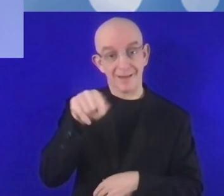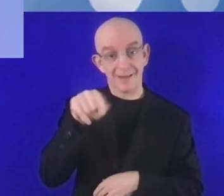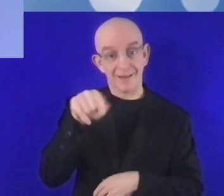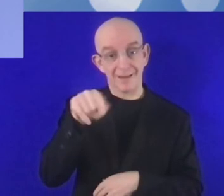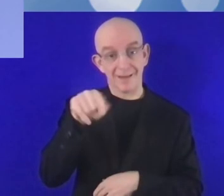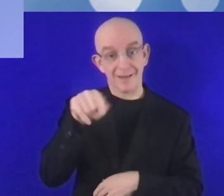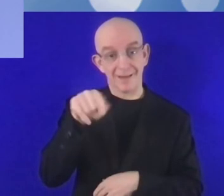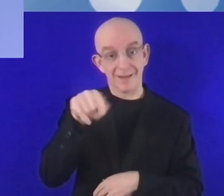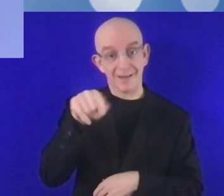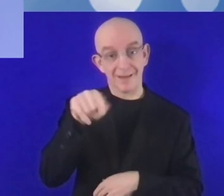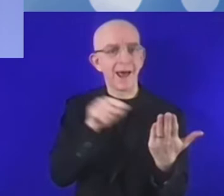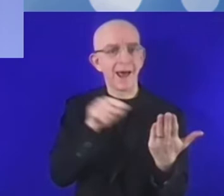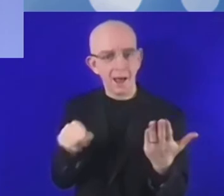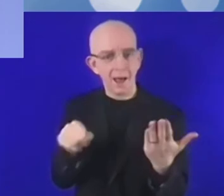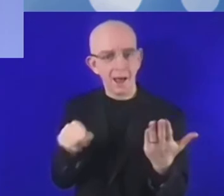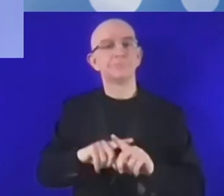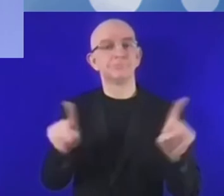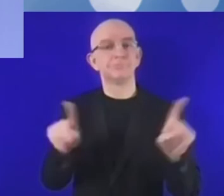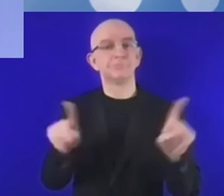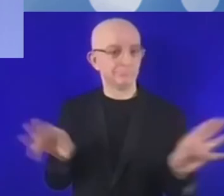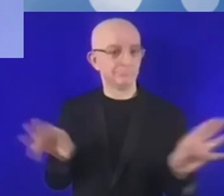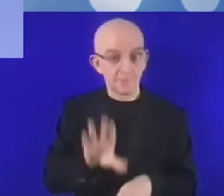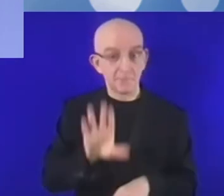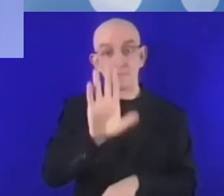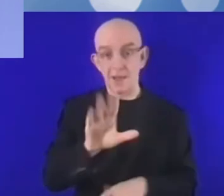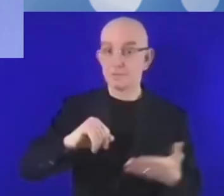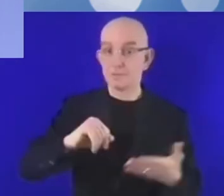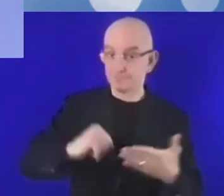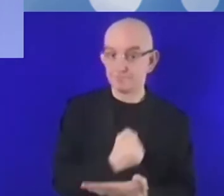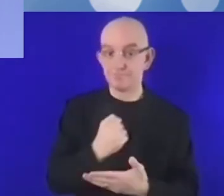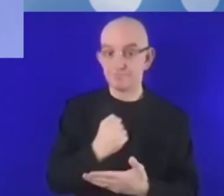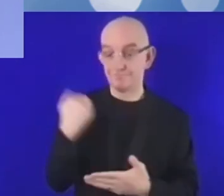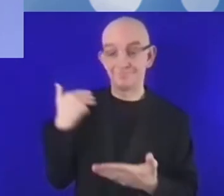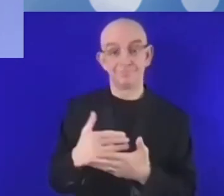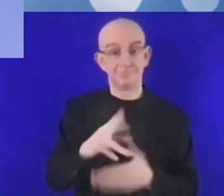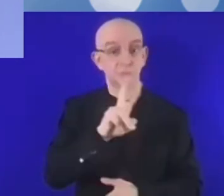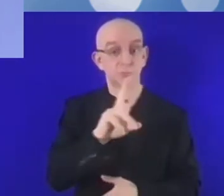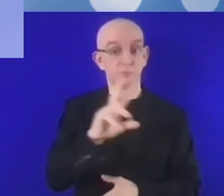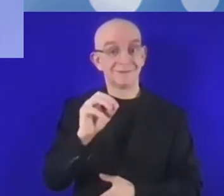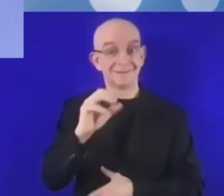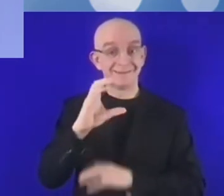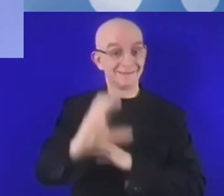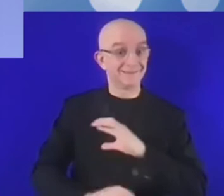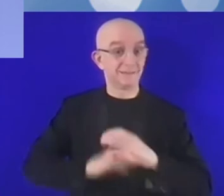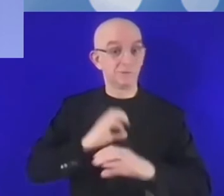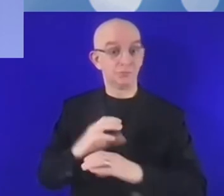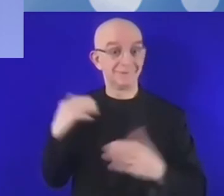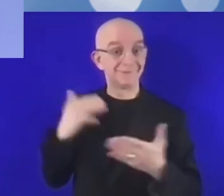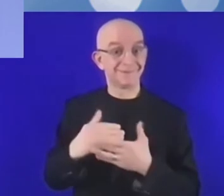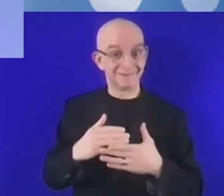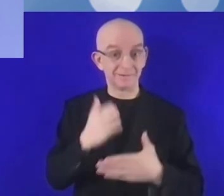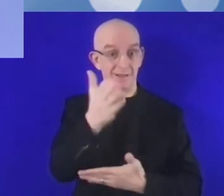tirer des conclusions au sujet de la qualité de la musique que nous écoutons. Malheureusement, au XXe siècle, on a